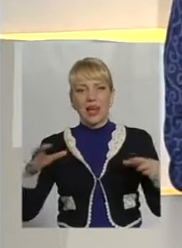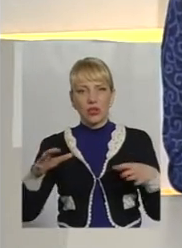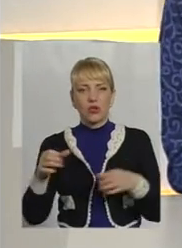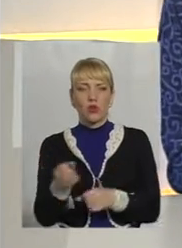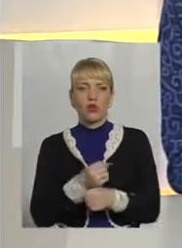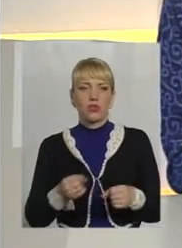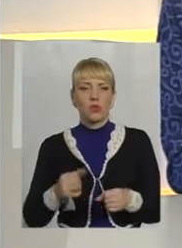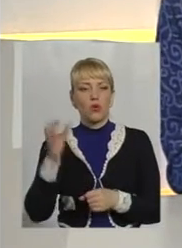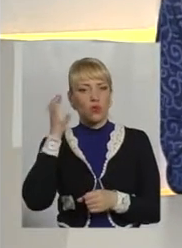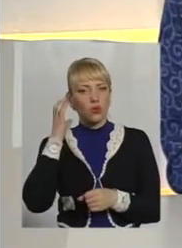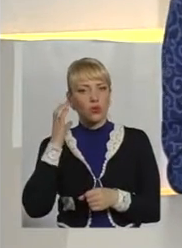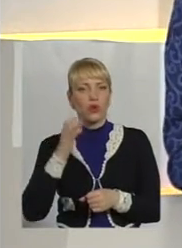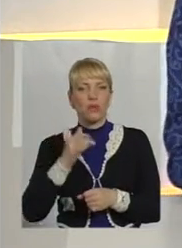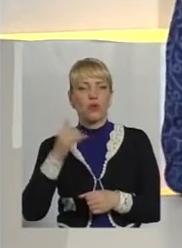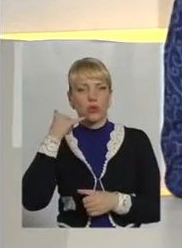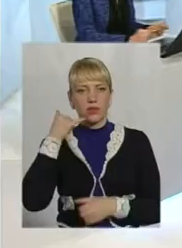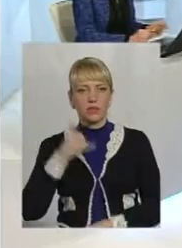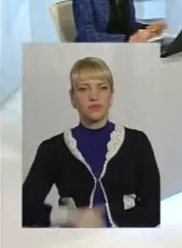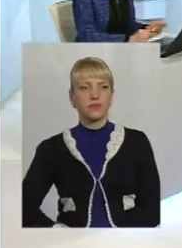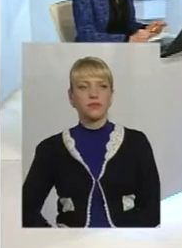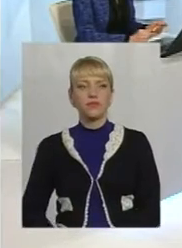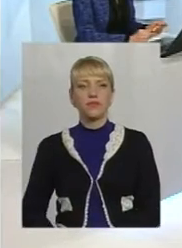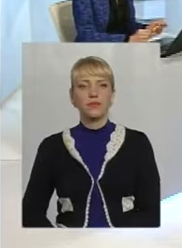Слухаємо чергового глядача. Говоріть, будь ласка.